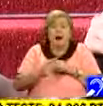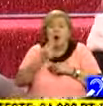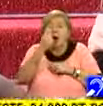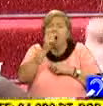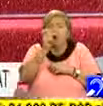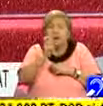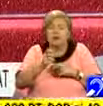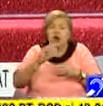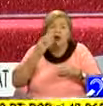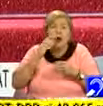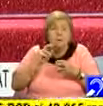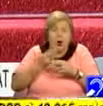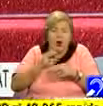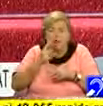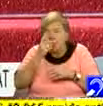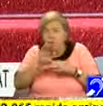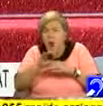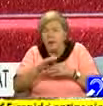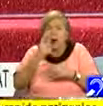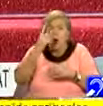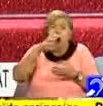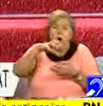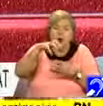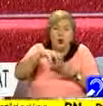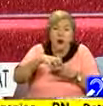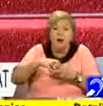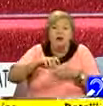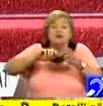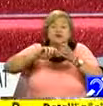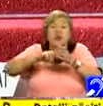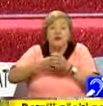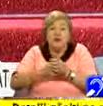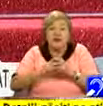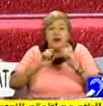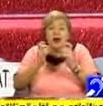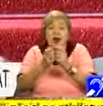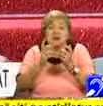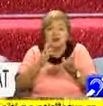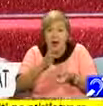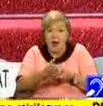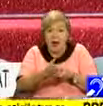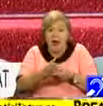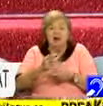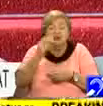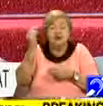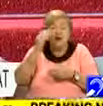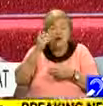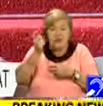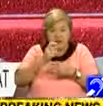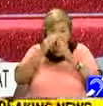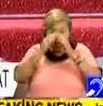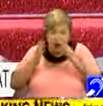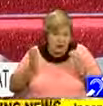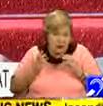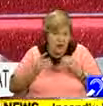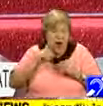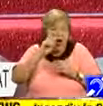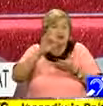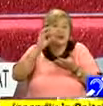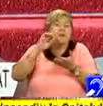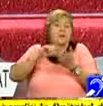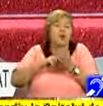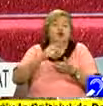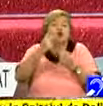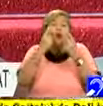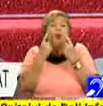într-o clasă, într-o grupă, se suspendă prezența fizică în acea clasă, în acea grupă. Aceasta este regula de bază care se va